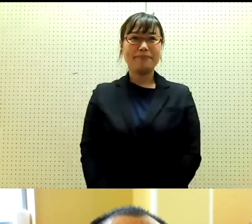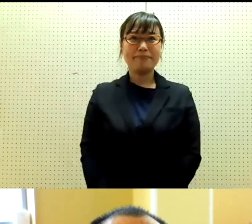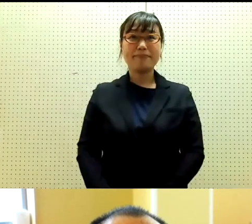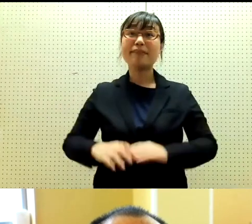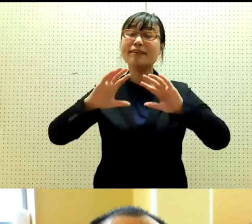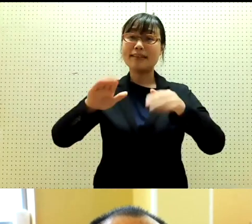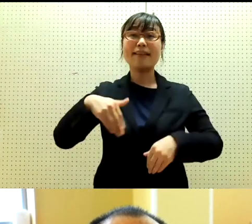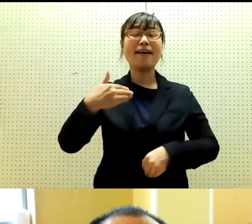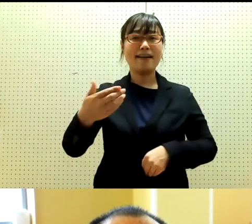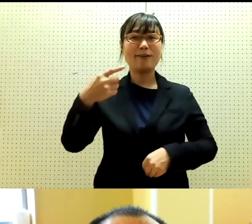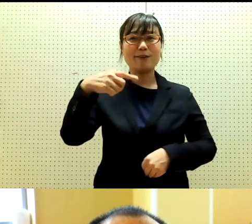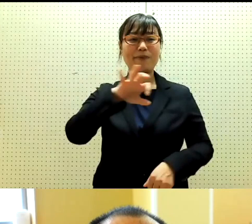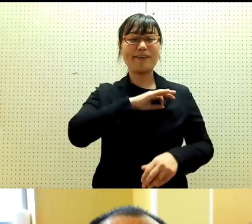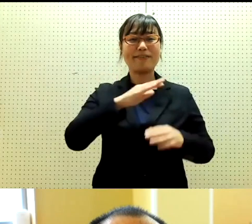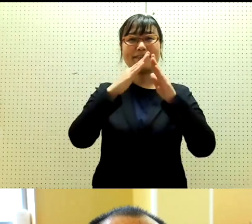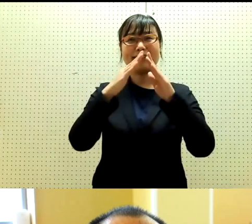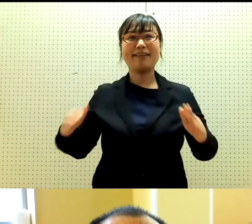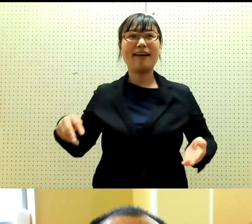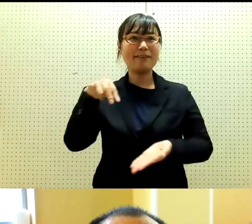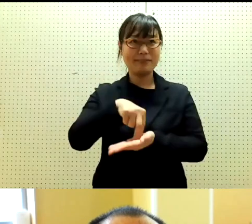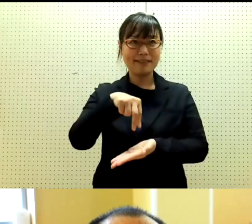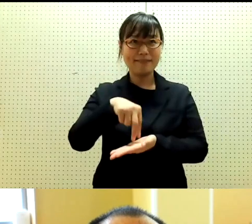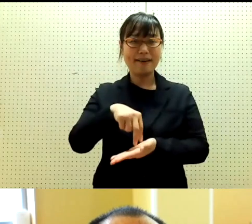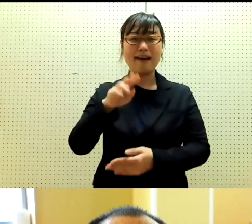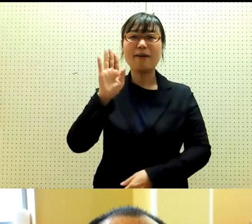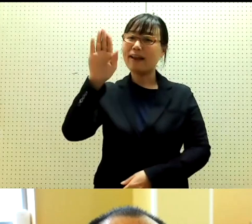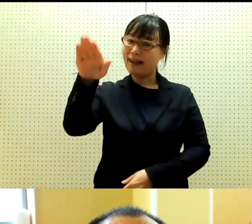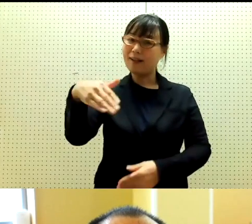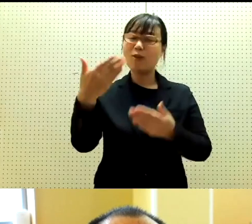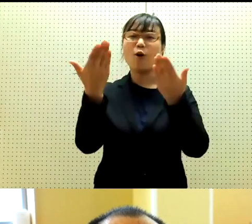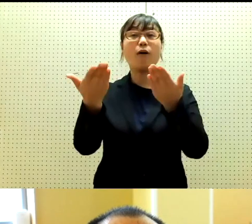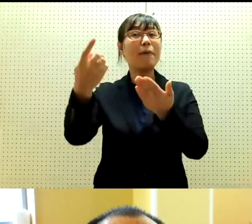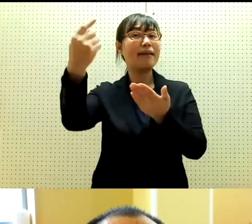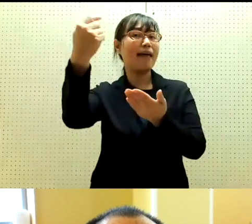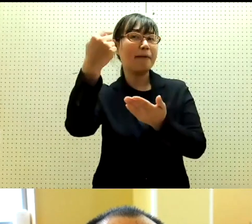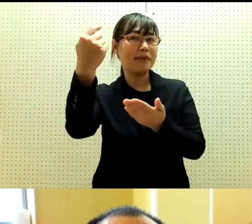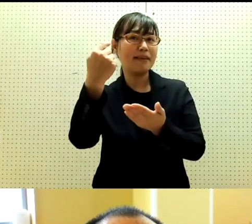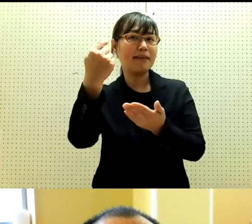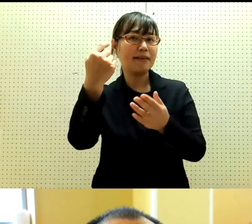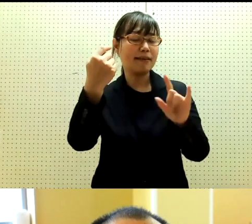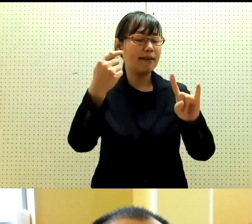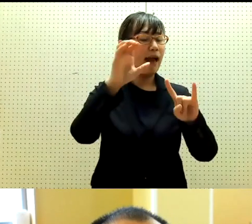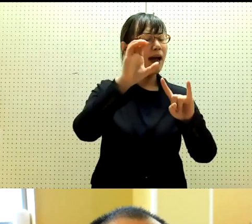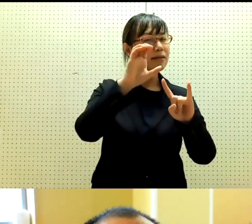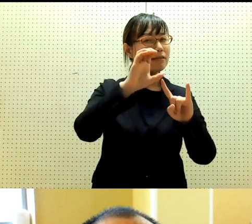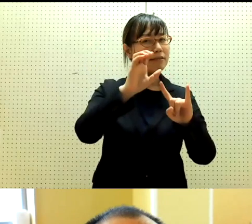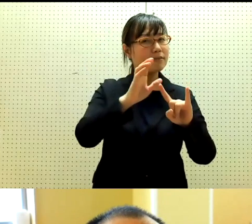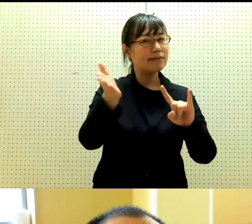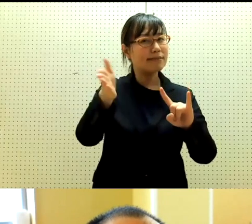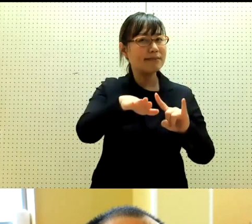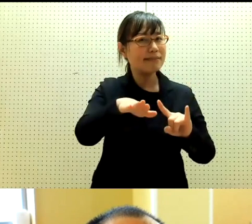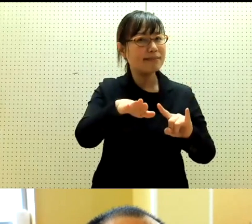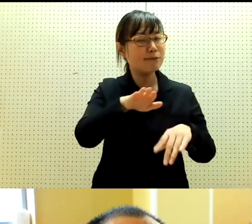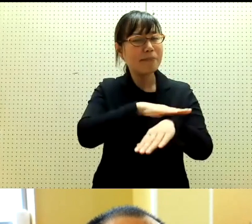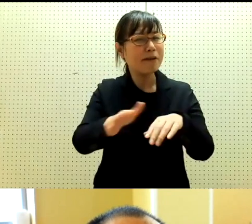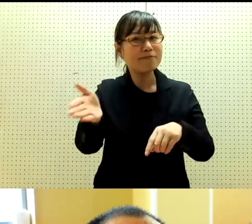区教育委員会といたしましては、これからの学びに、どのように ICT を活用した、学びを発展させ